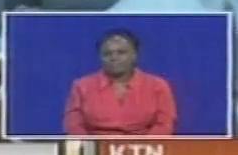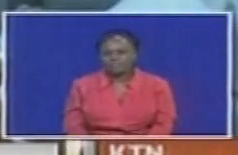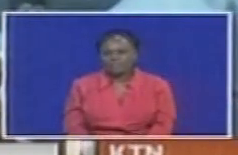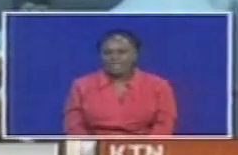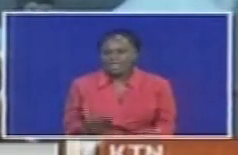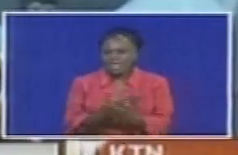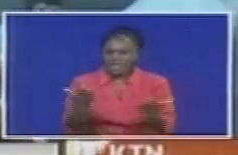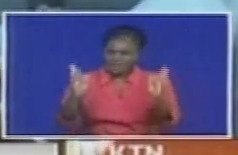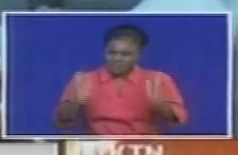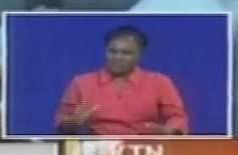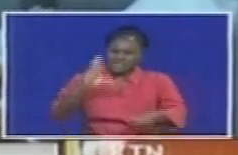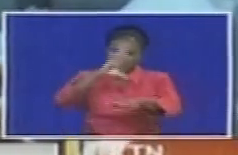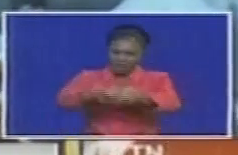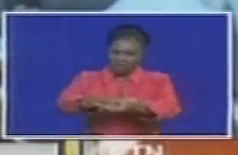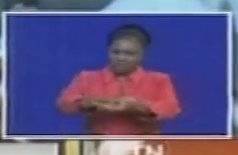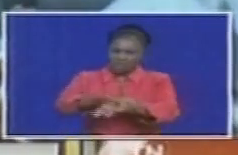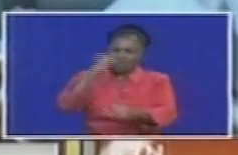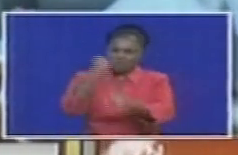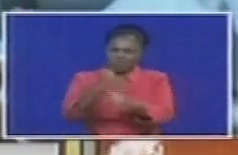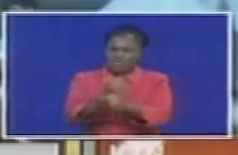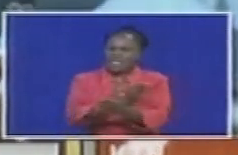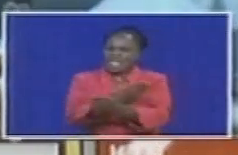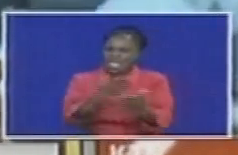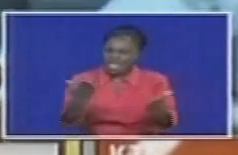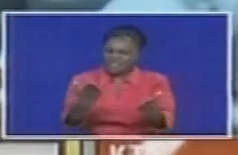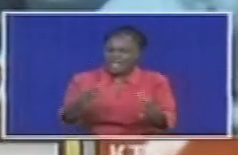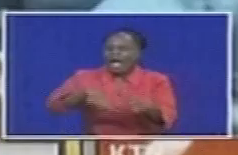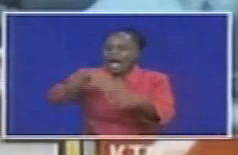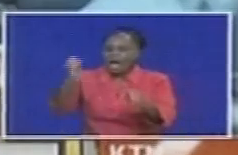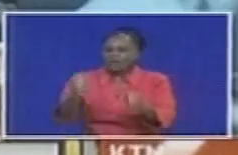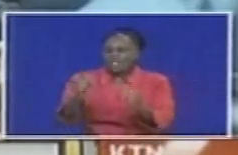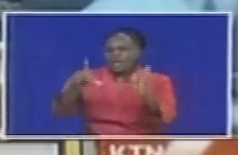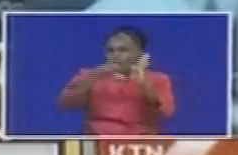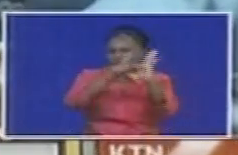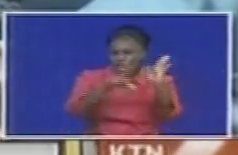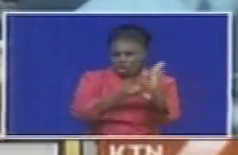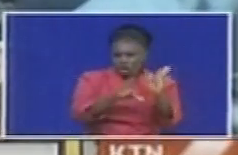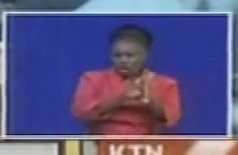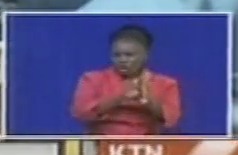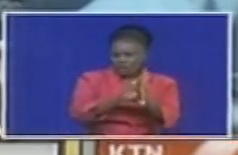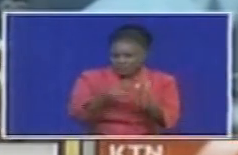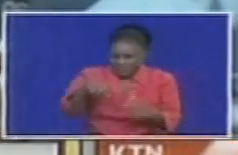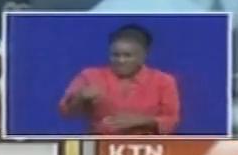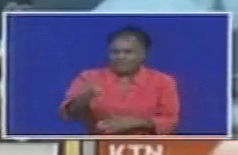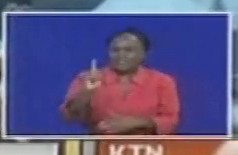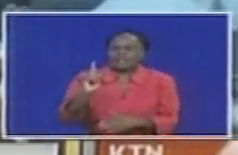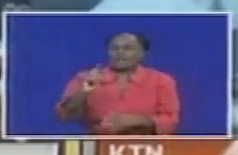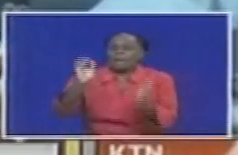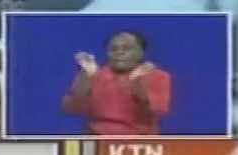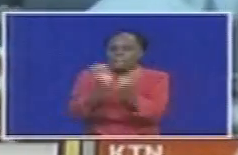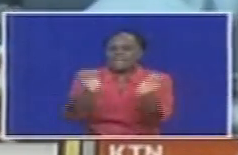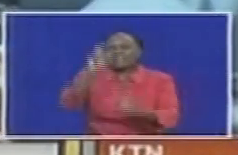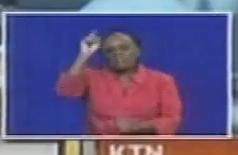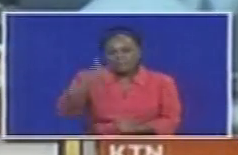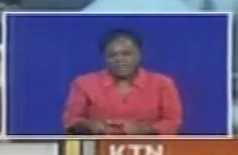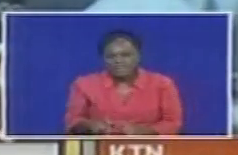Anybody who is found to be doing anything that is outside this particular laws will be dealt with,